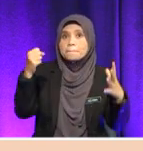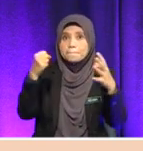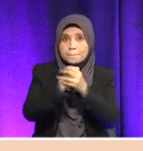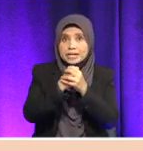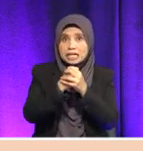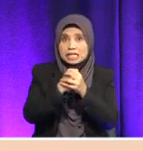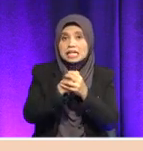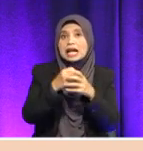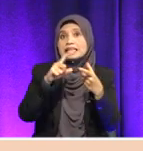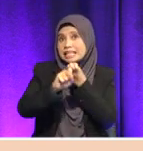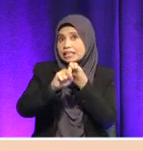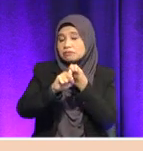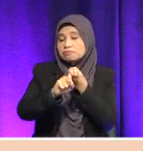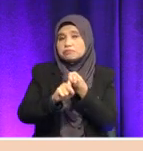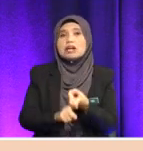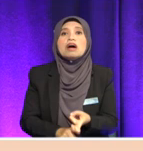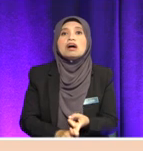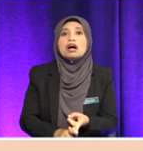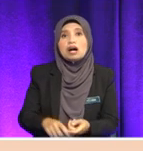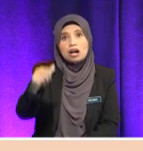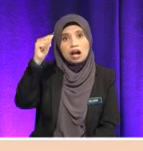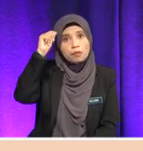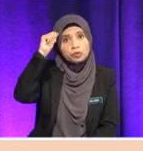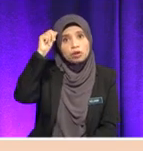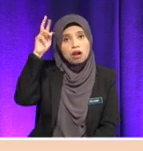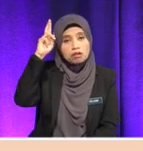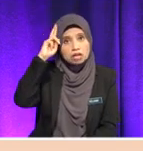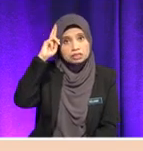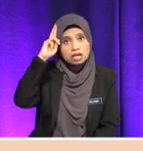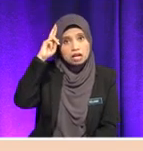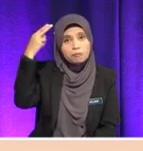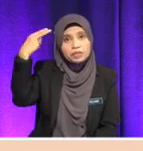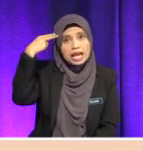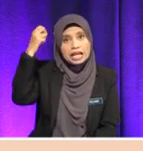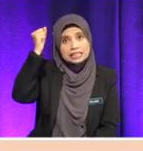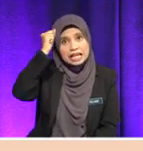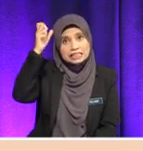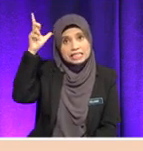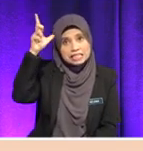itu kemudian kita ada Datuk Abdul Razak Husein kita ada Tuhan Yesus